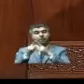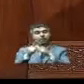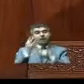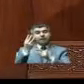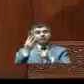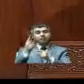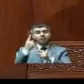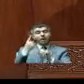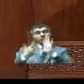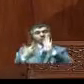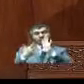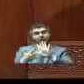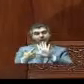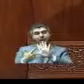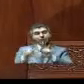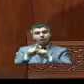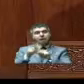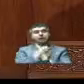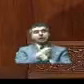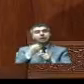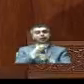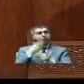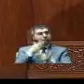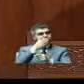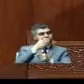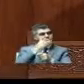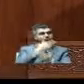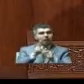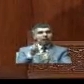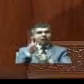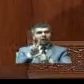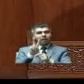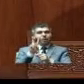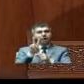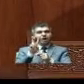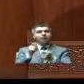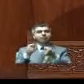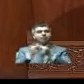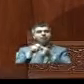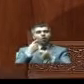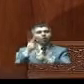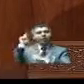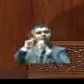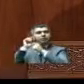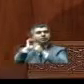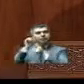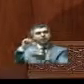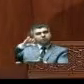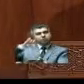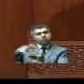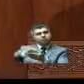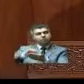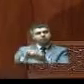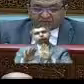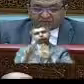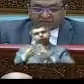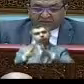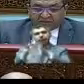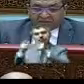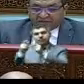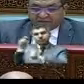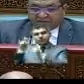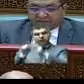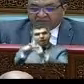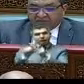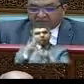مراكز الطلبة، دار الطالبات أو دار الطالب، والداخليات والمستشفيات والمراكز الصحية ودور الأيتام